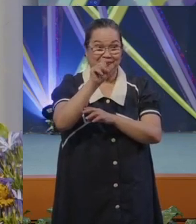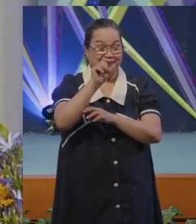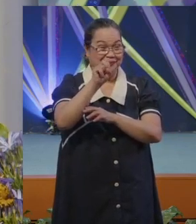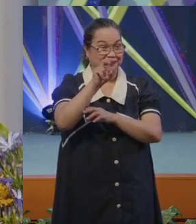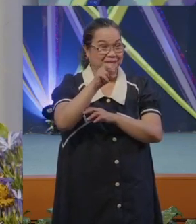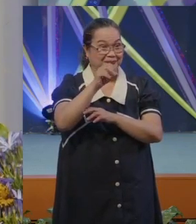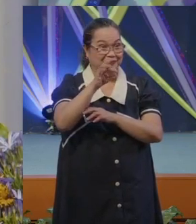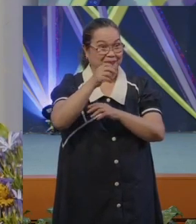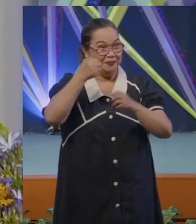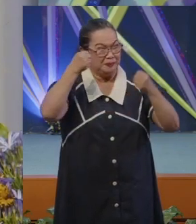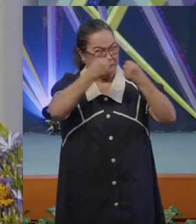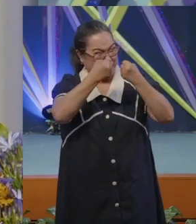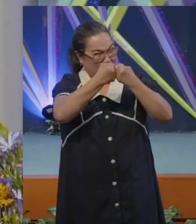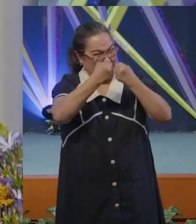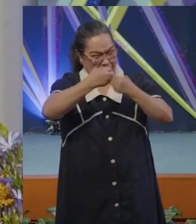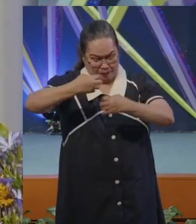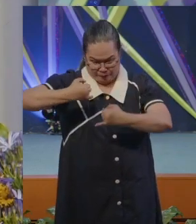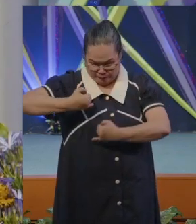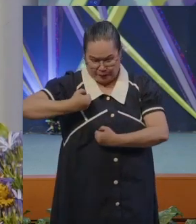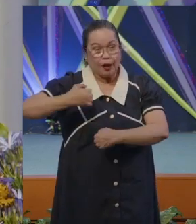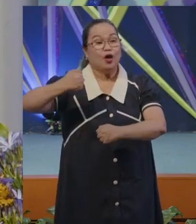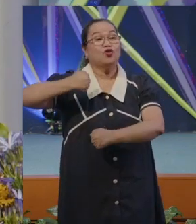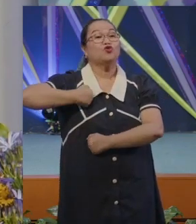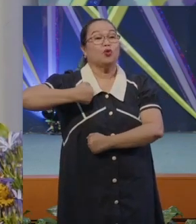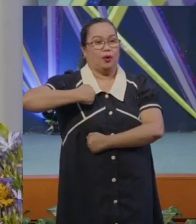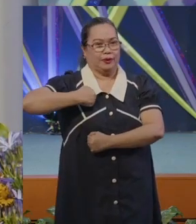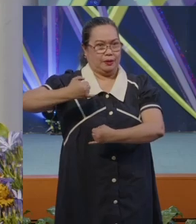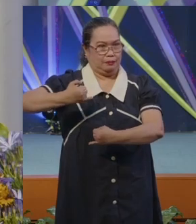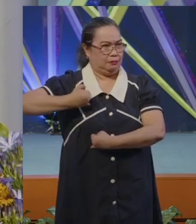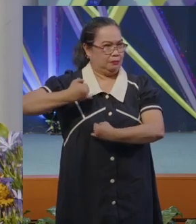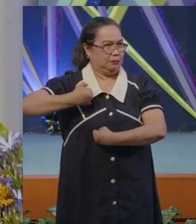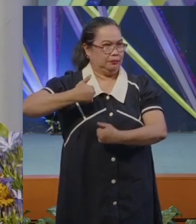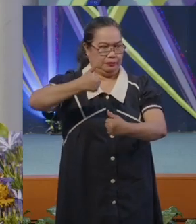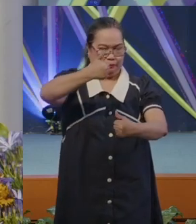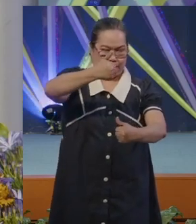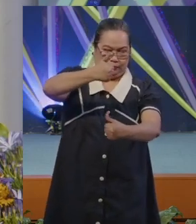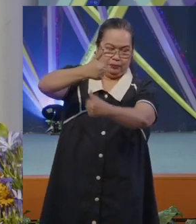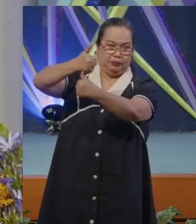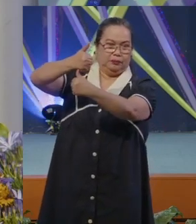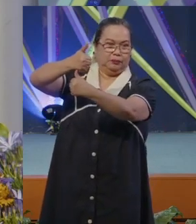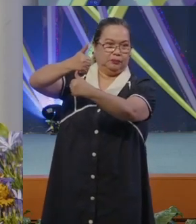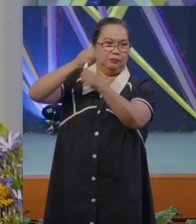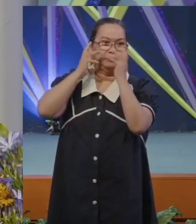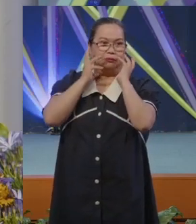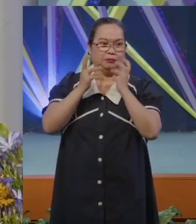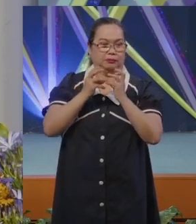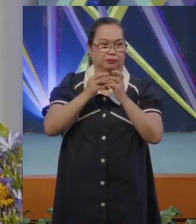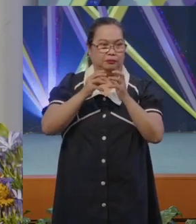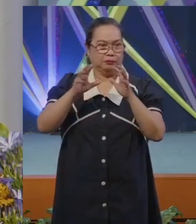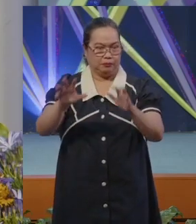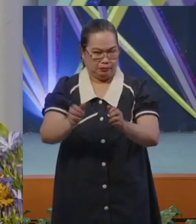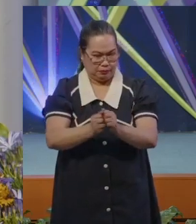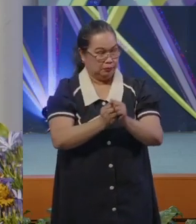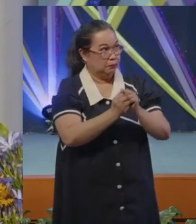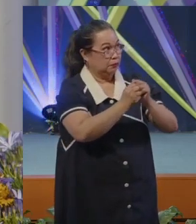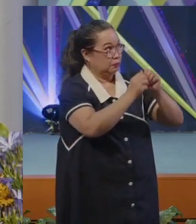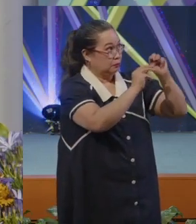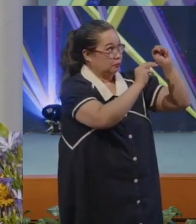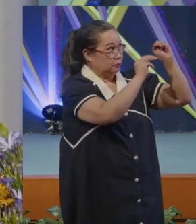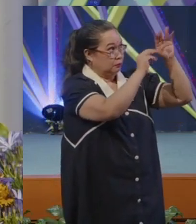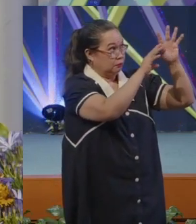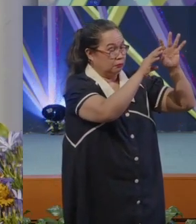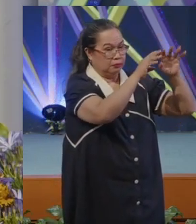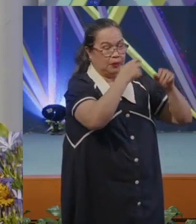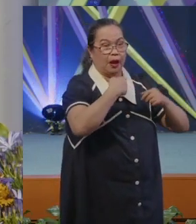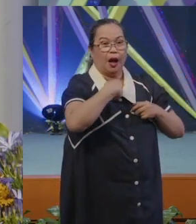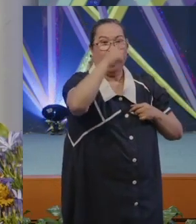with the Amalekites. Tapos siya ay tinawag na maging assistant ni Moses at inakyat siya sa Mount Sinai, at nakita niya kung